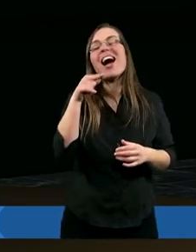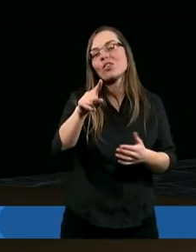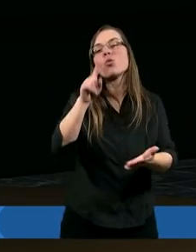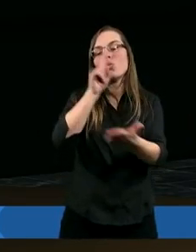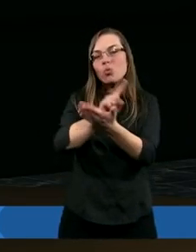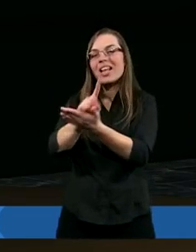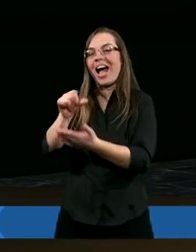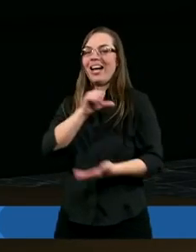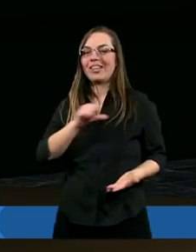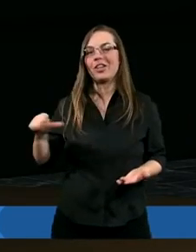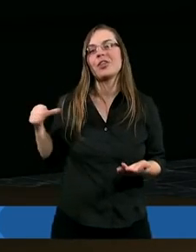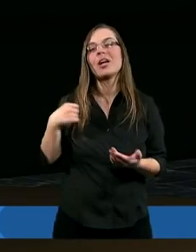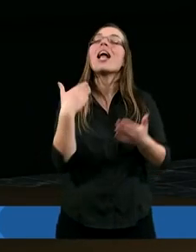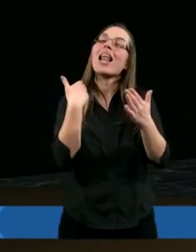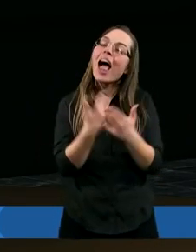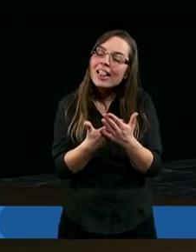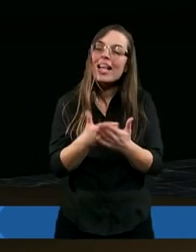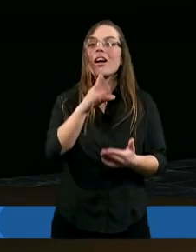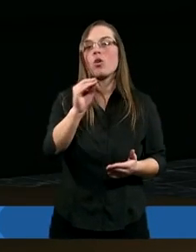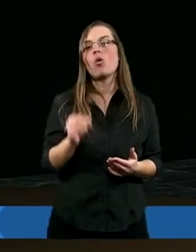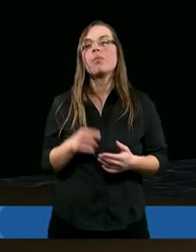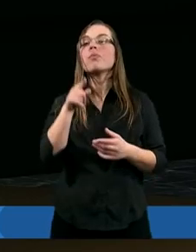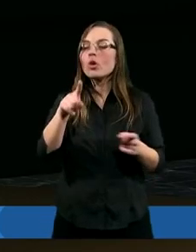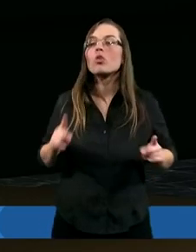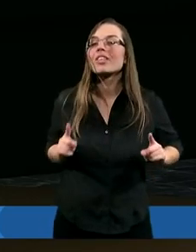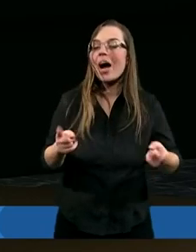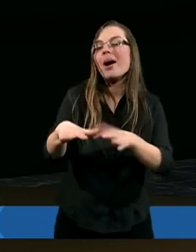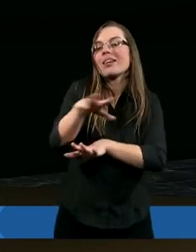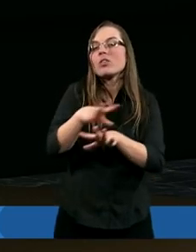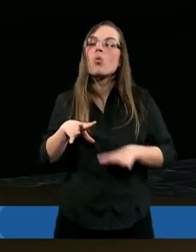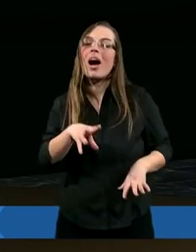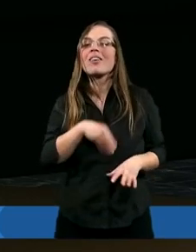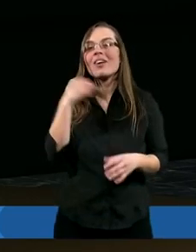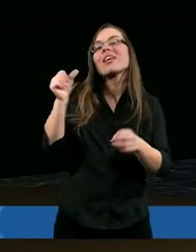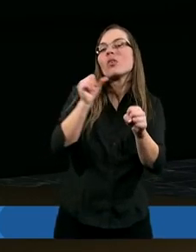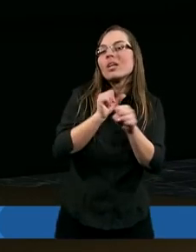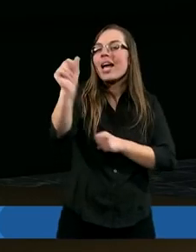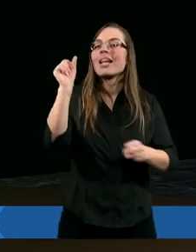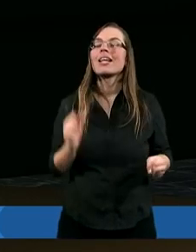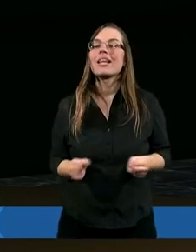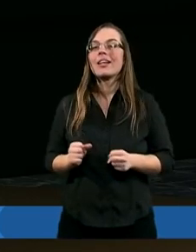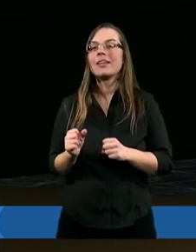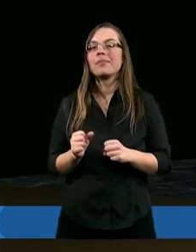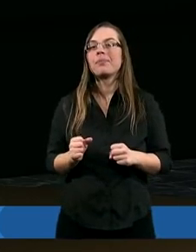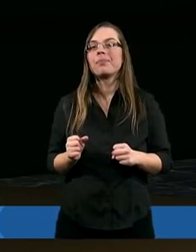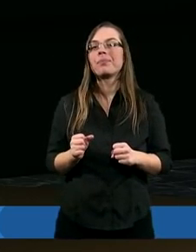udaje. Dlatego to działanie Ducha Świętego jest